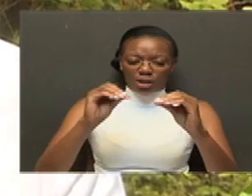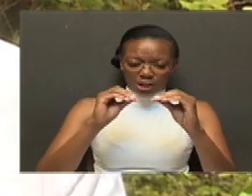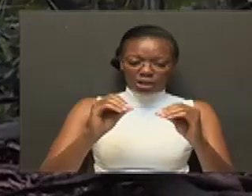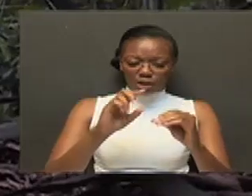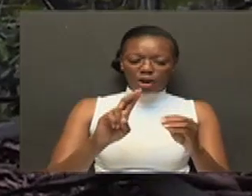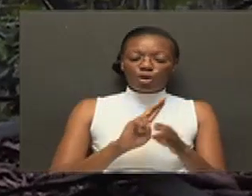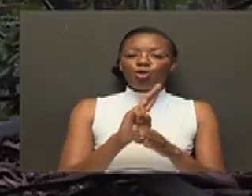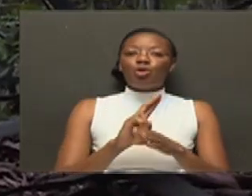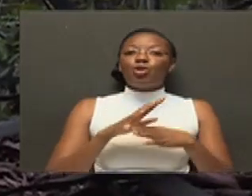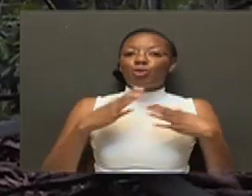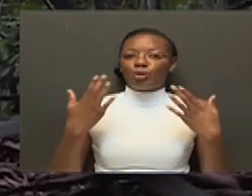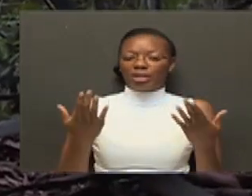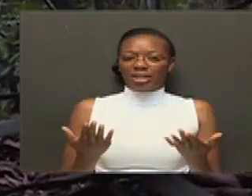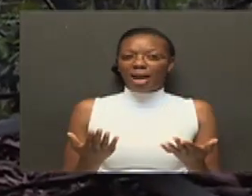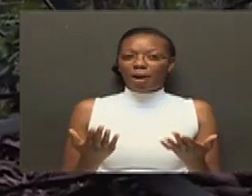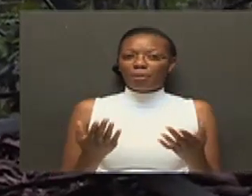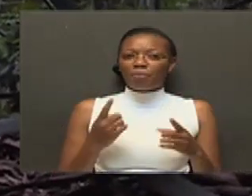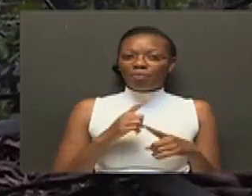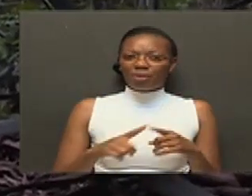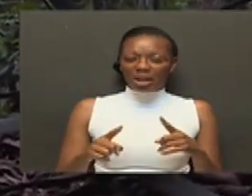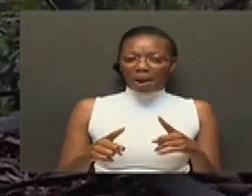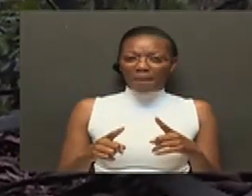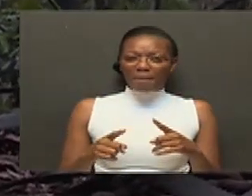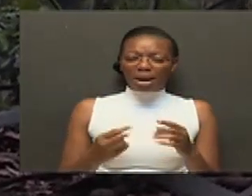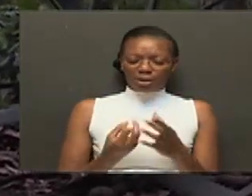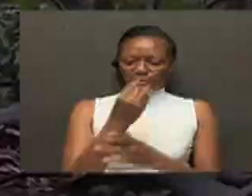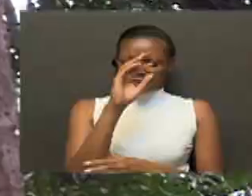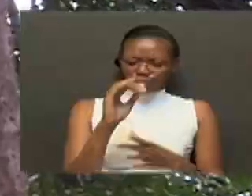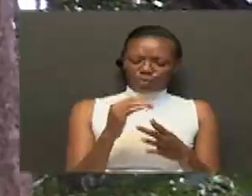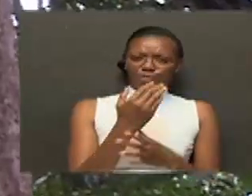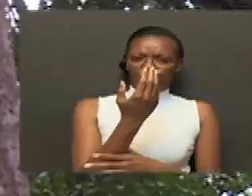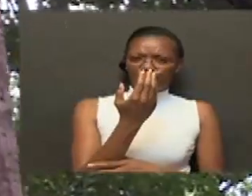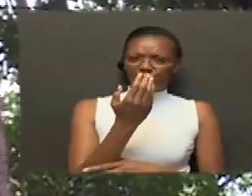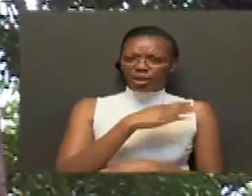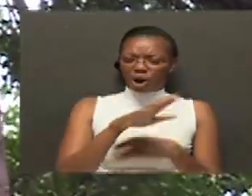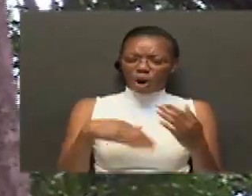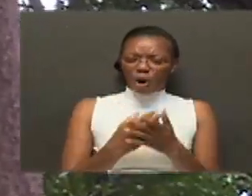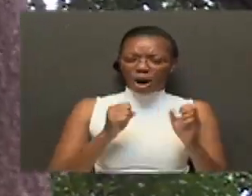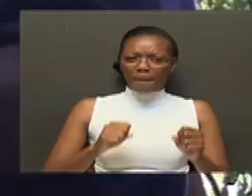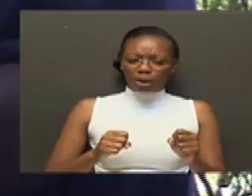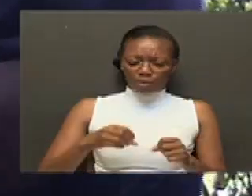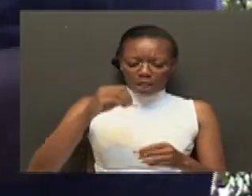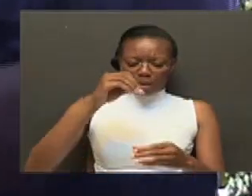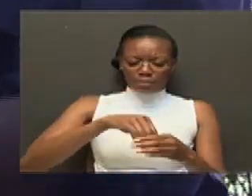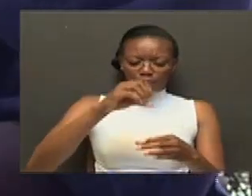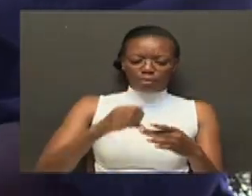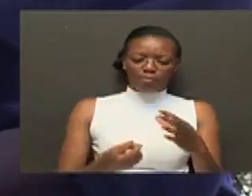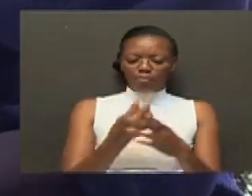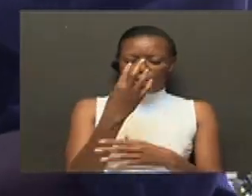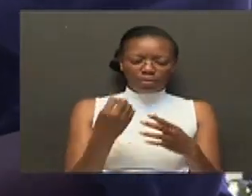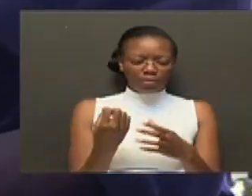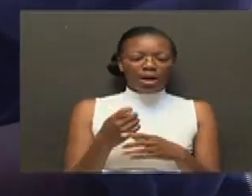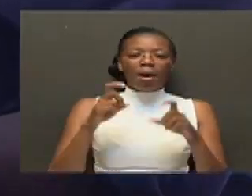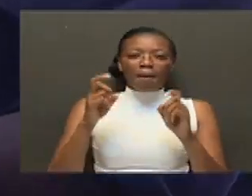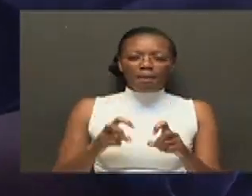mmea. Lakini si miti ama mbegu yoyote ile tu hupandwa. Lazima watafiti waichunguze kwa miezi